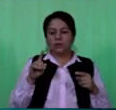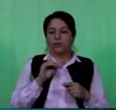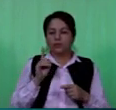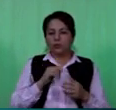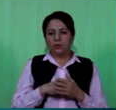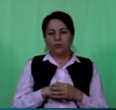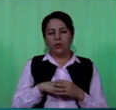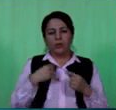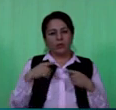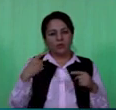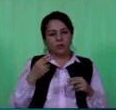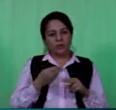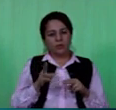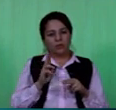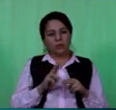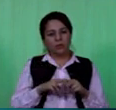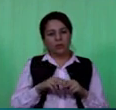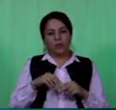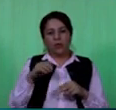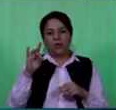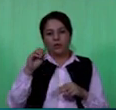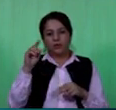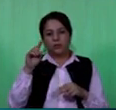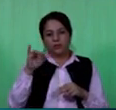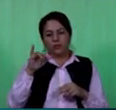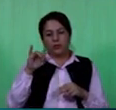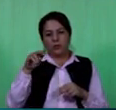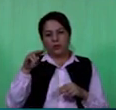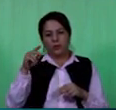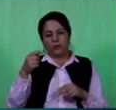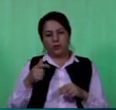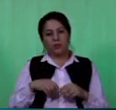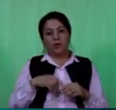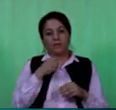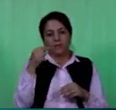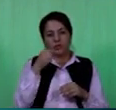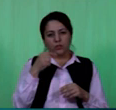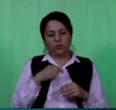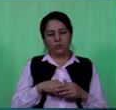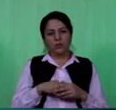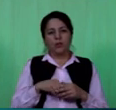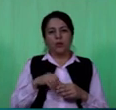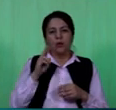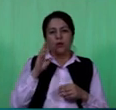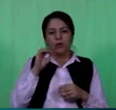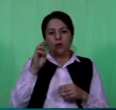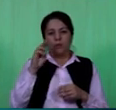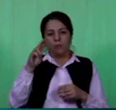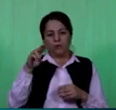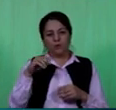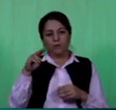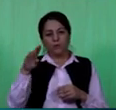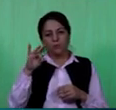ребята разность это результат вычитания компоненты при вычитании называются